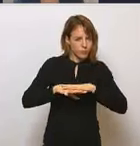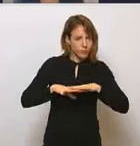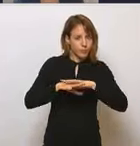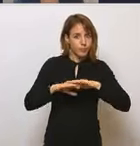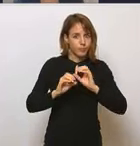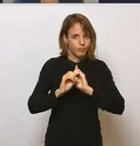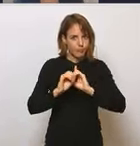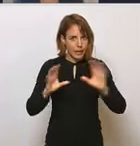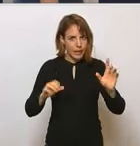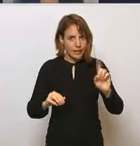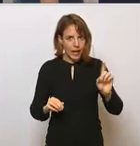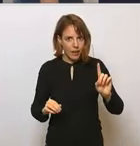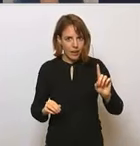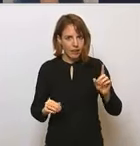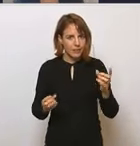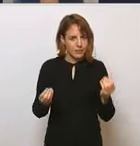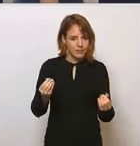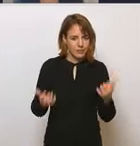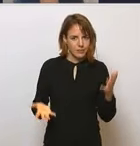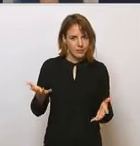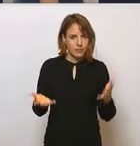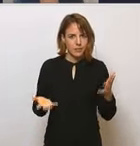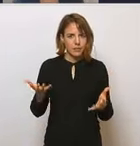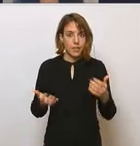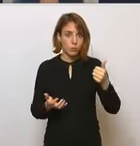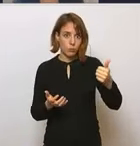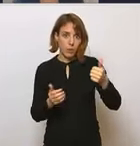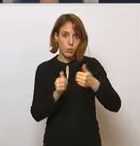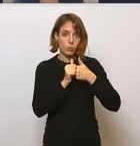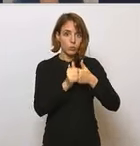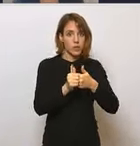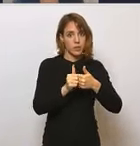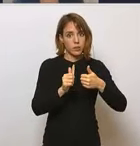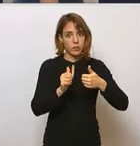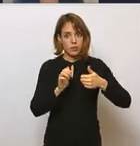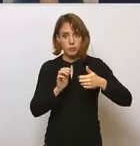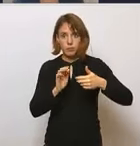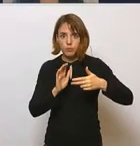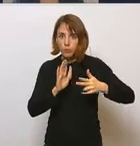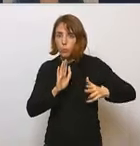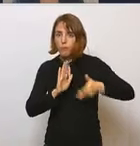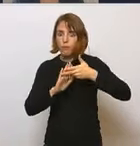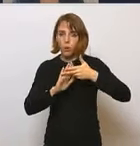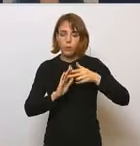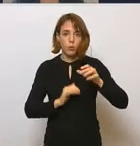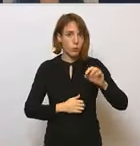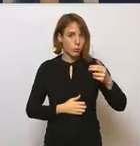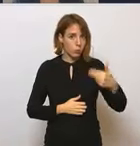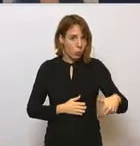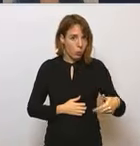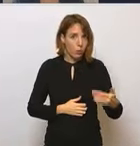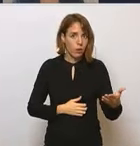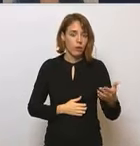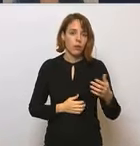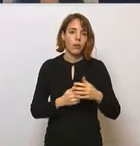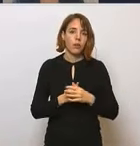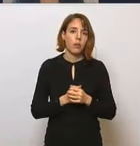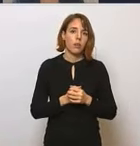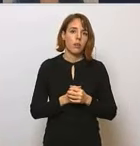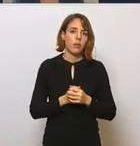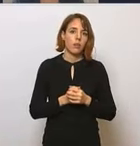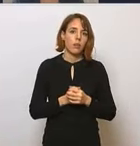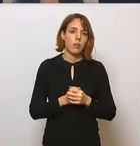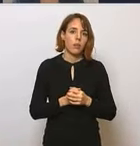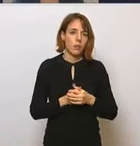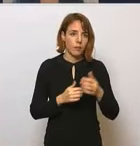sera oui ou non, vous vous conformez ou non, et en tant